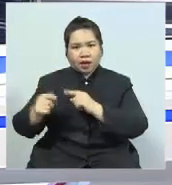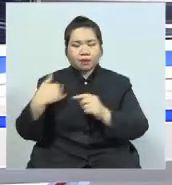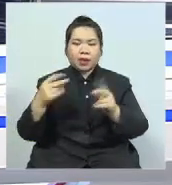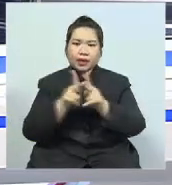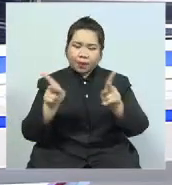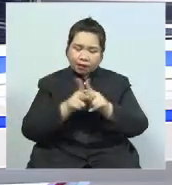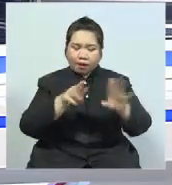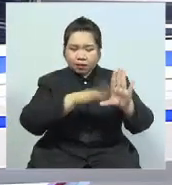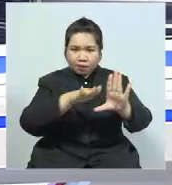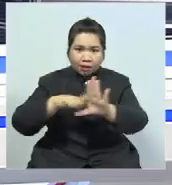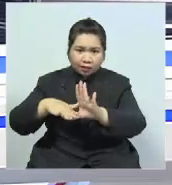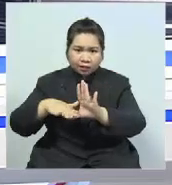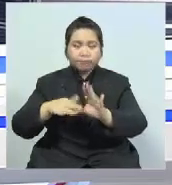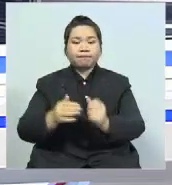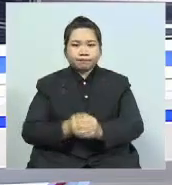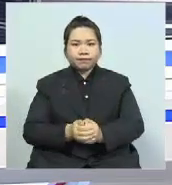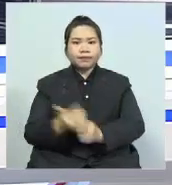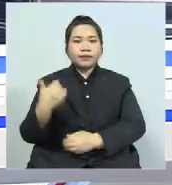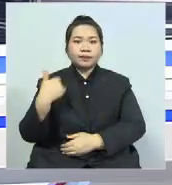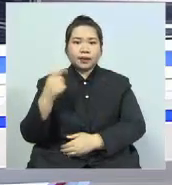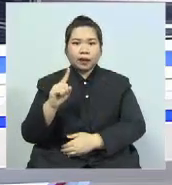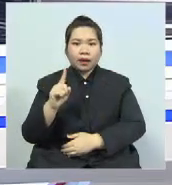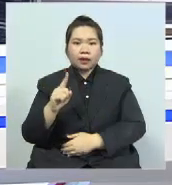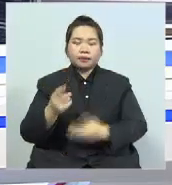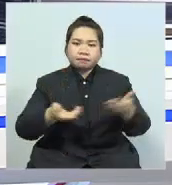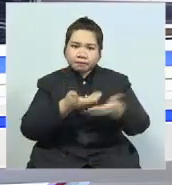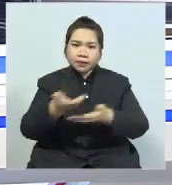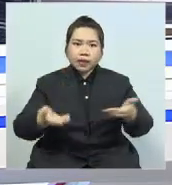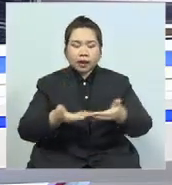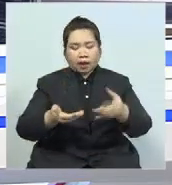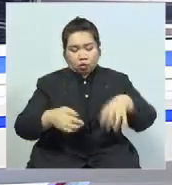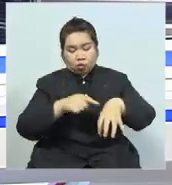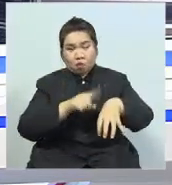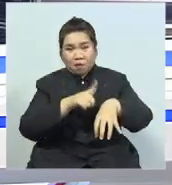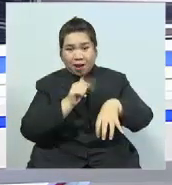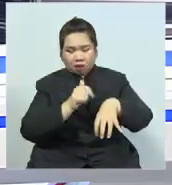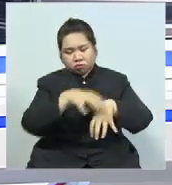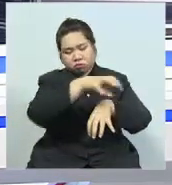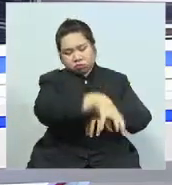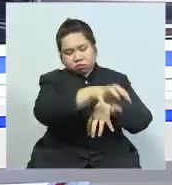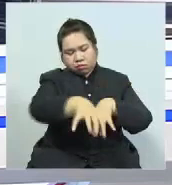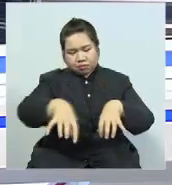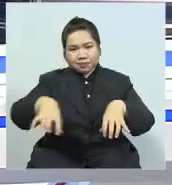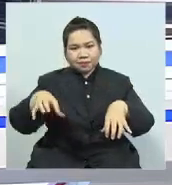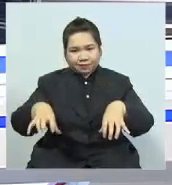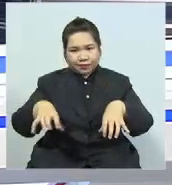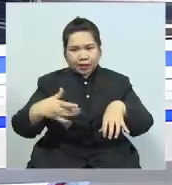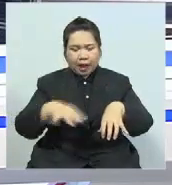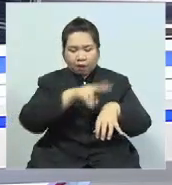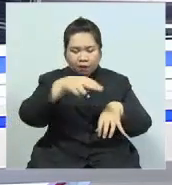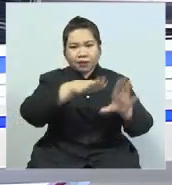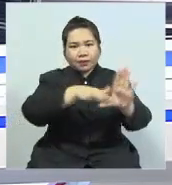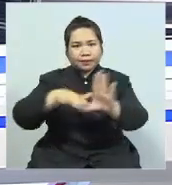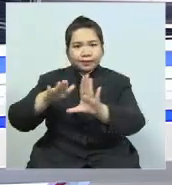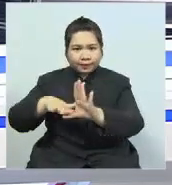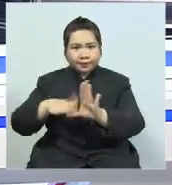เลือกตั้งสมาชิกสภาผู้แทนราษฎรนะคะแล้วก็มีการเร่งพิจารณาจัดตั้งสาขาของพักแล้วก็สรรหาผู้สมัครรับเลือกตั้งให้ทัน